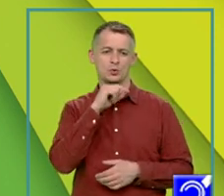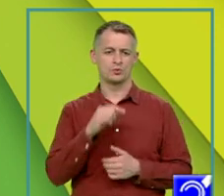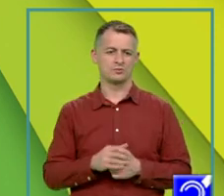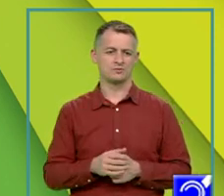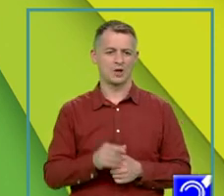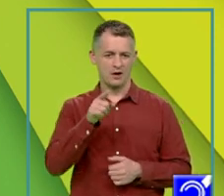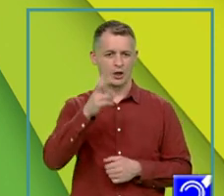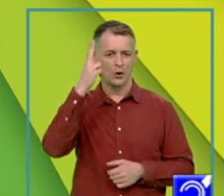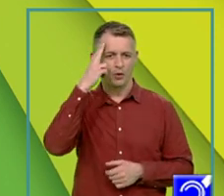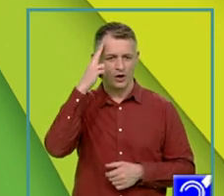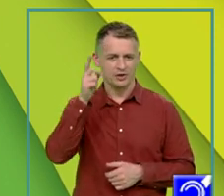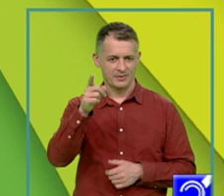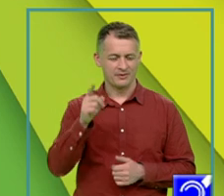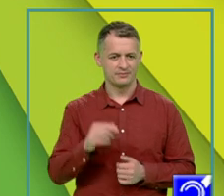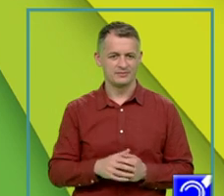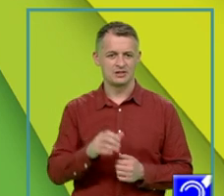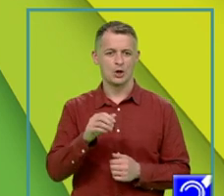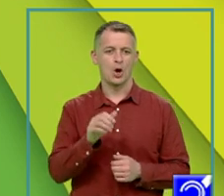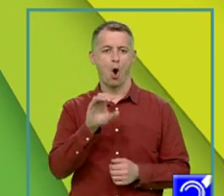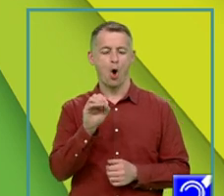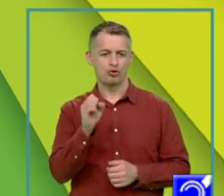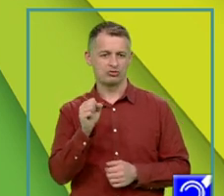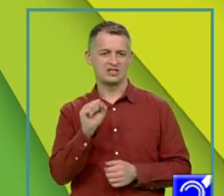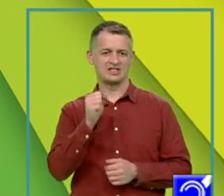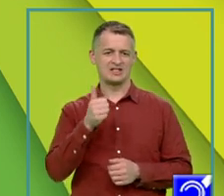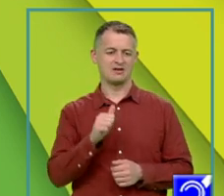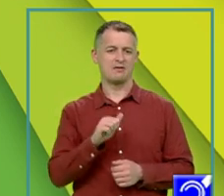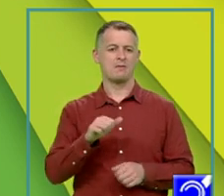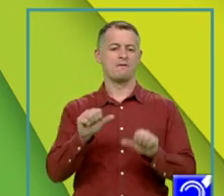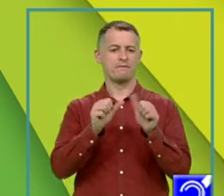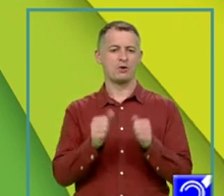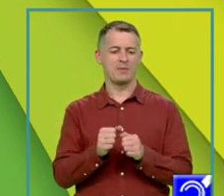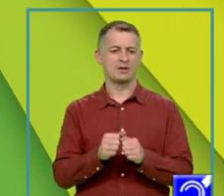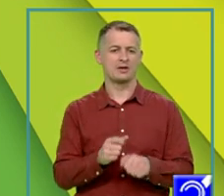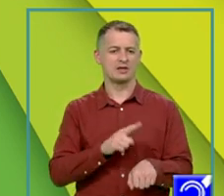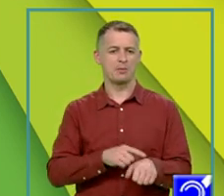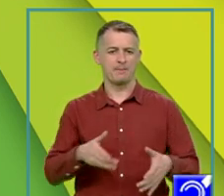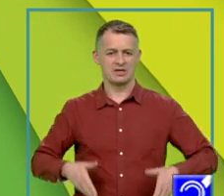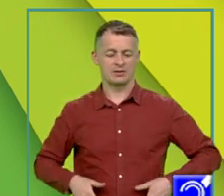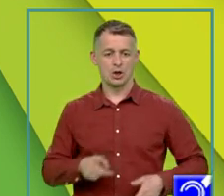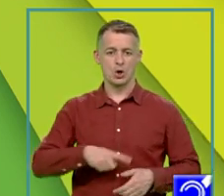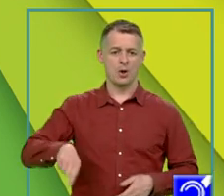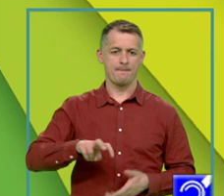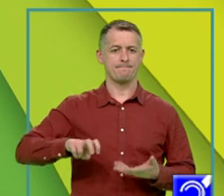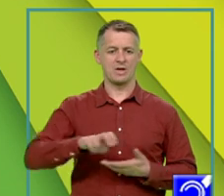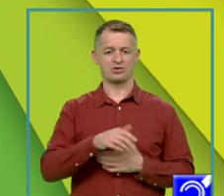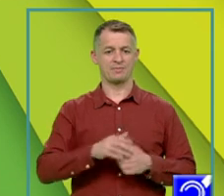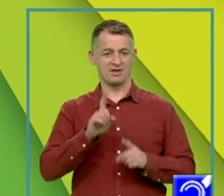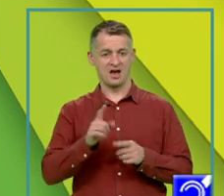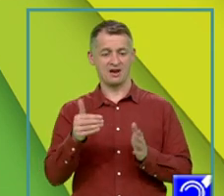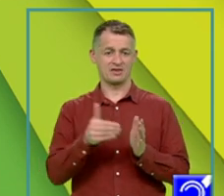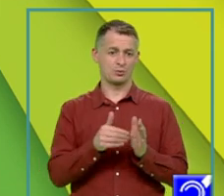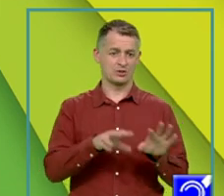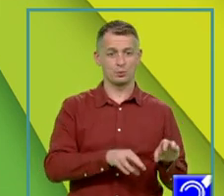recunoaștem Da conjuncția să platforma de la indicativ prezent mergem noi mergem Dacă ar fi să